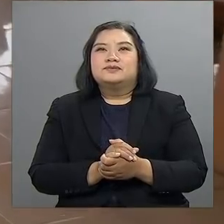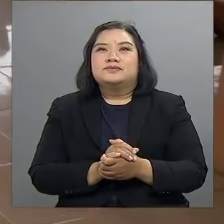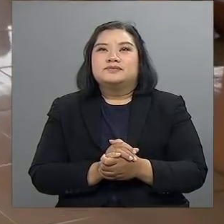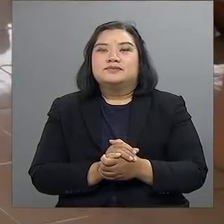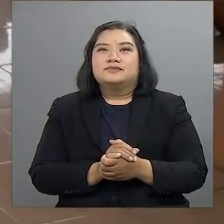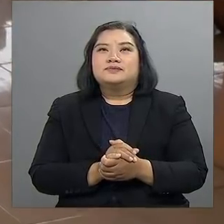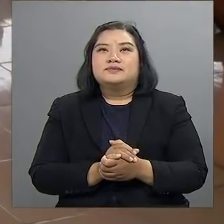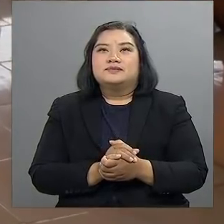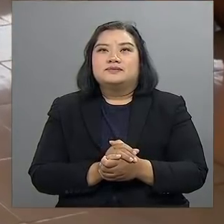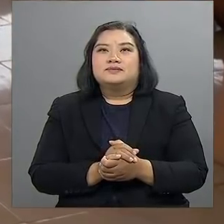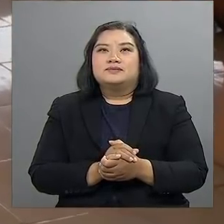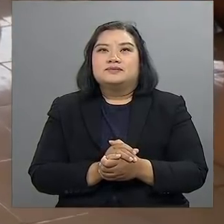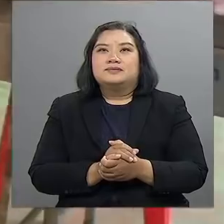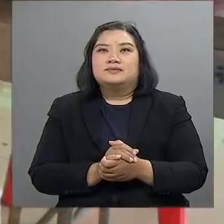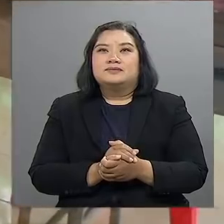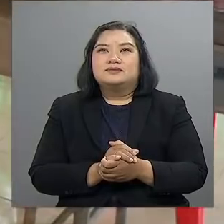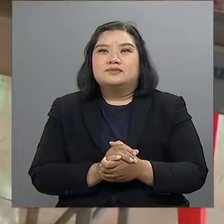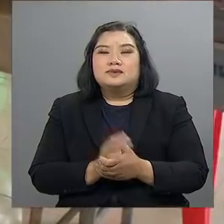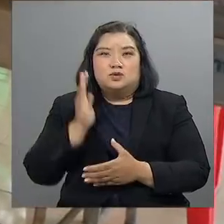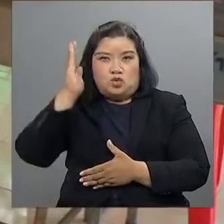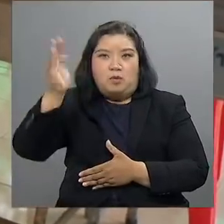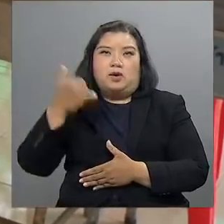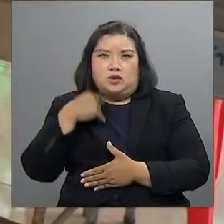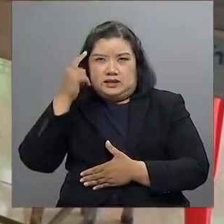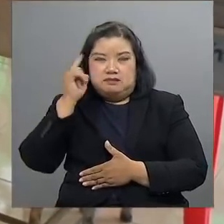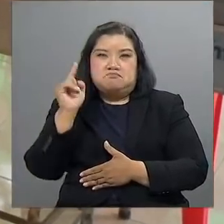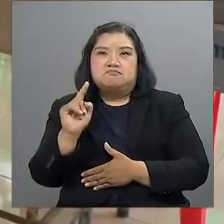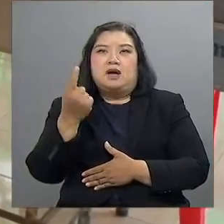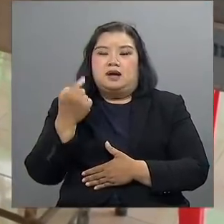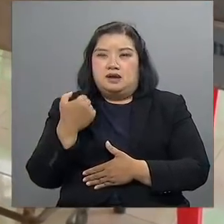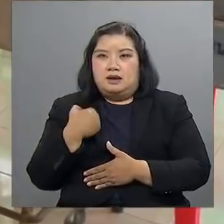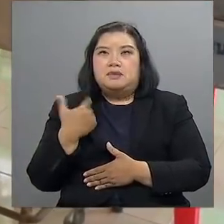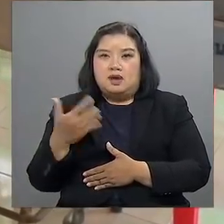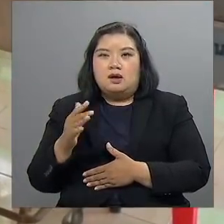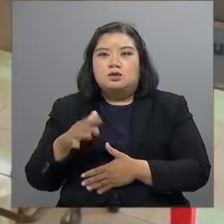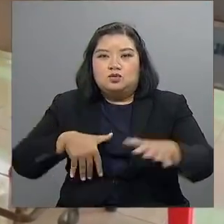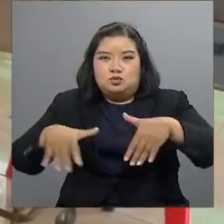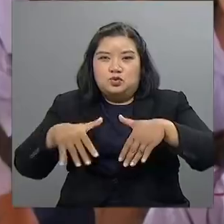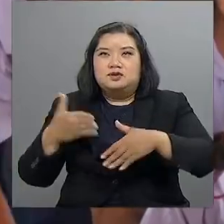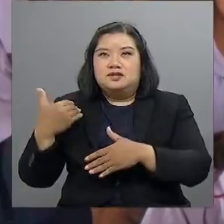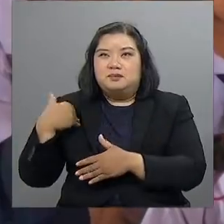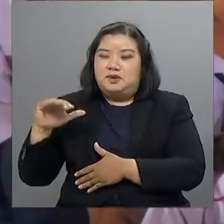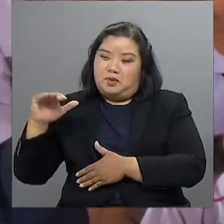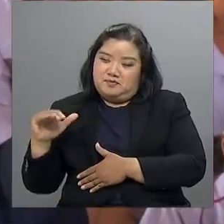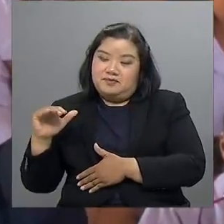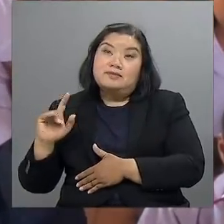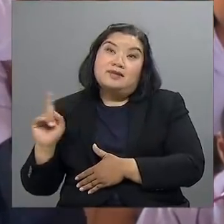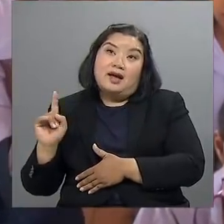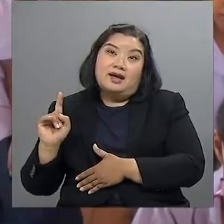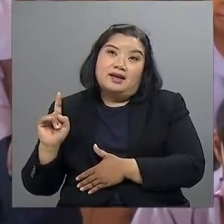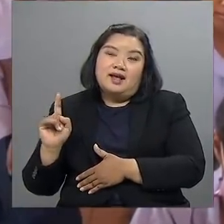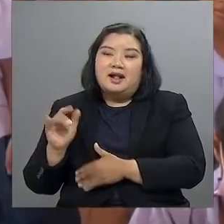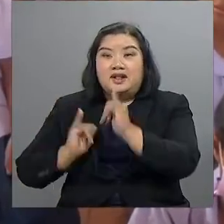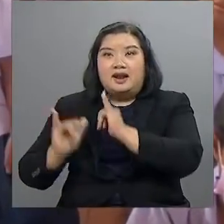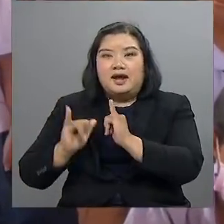การแก้ไขปัญหาไงปีหน้าก็จะต้องวางแผนละ ใช่ เรามีประชากรที่มีความสูงประมาณนี้เราจะต้องจัด เต ะเลือกตั้ง อะ